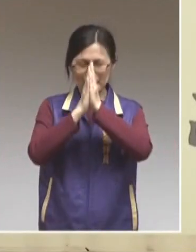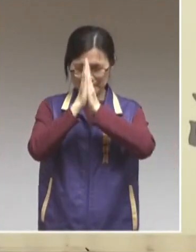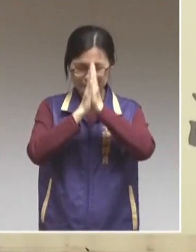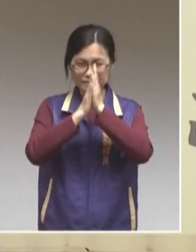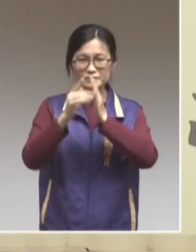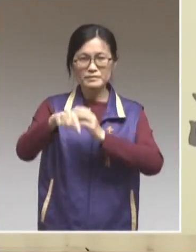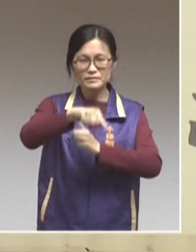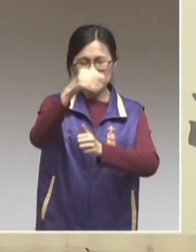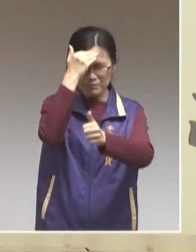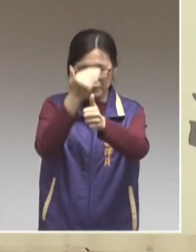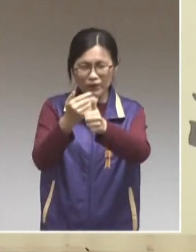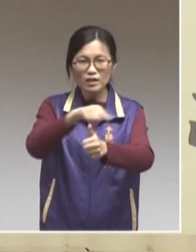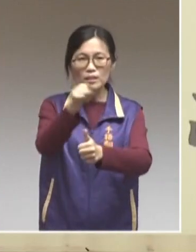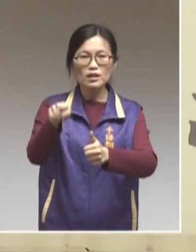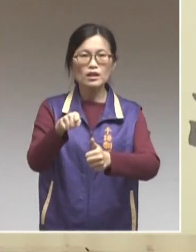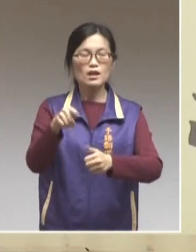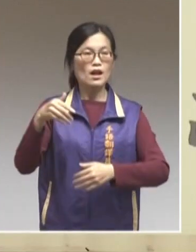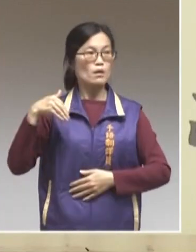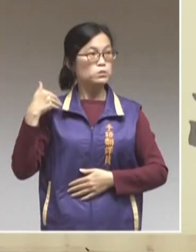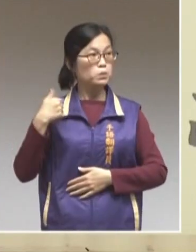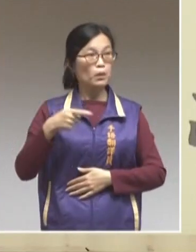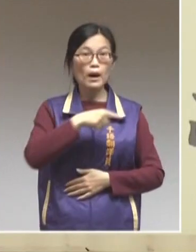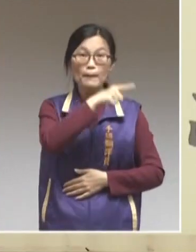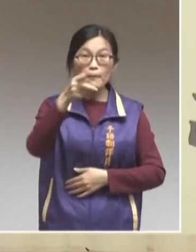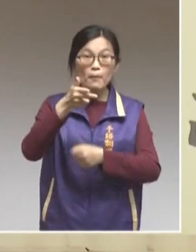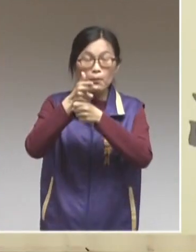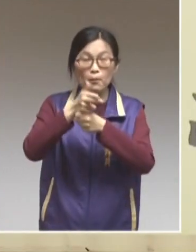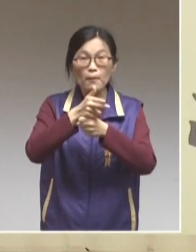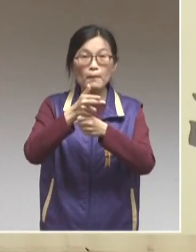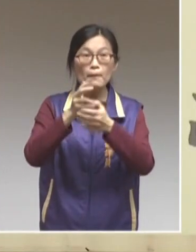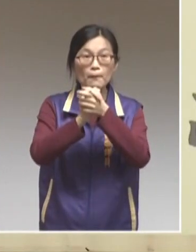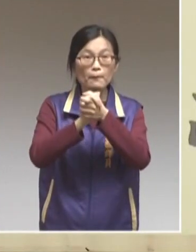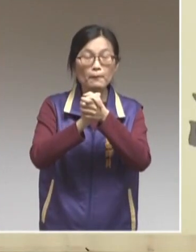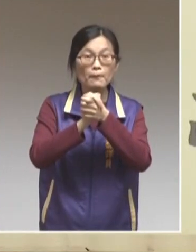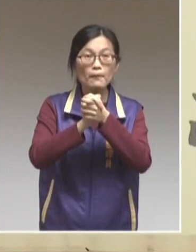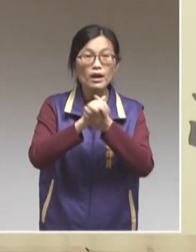咱的媒体还是讲咱记者朋友有啥物问题